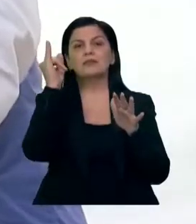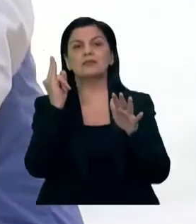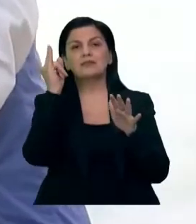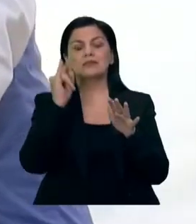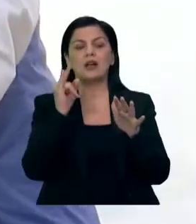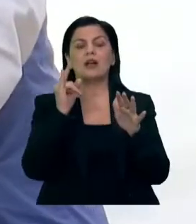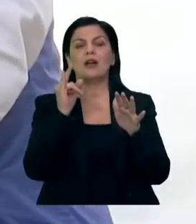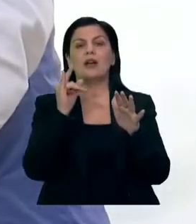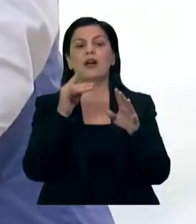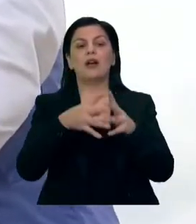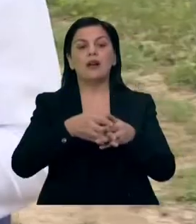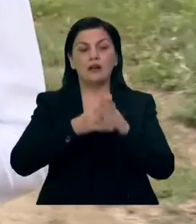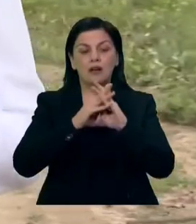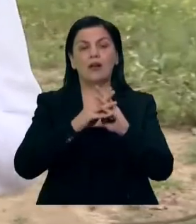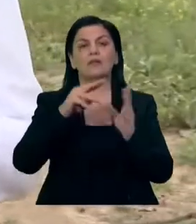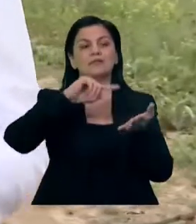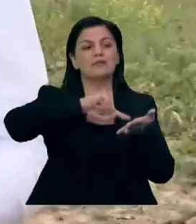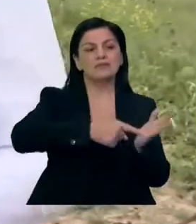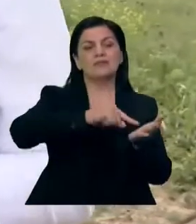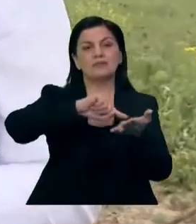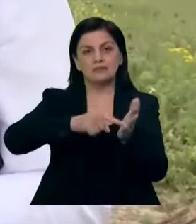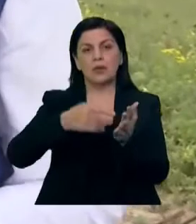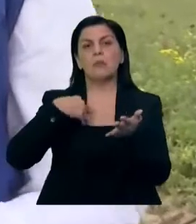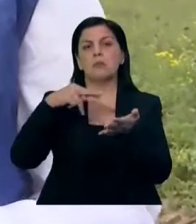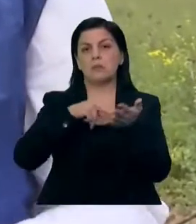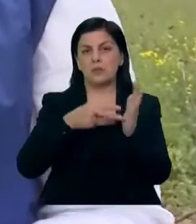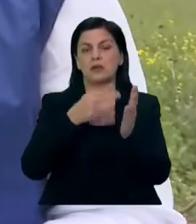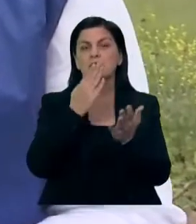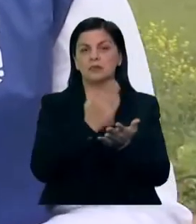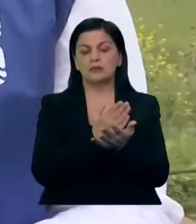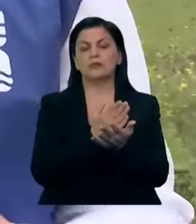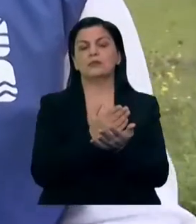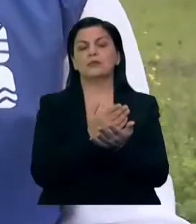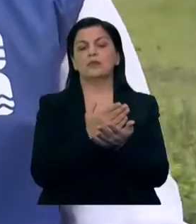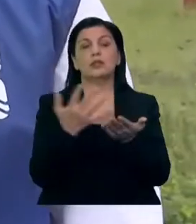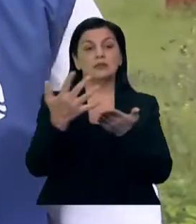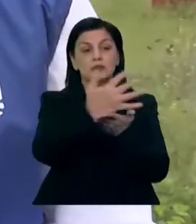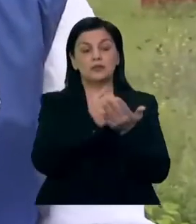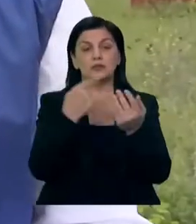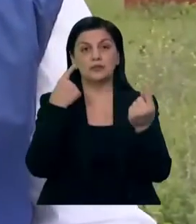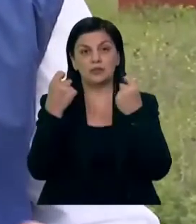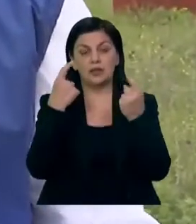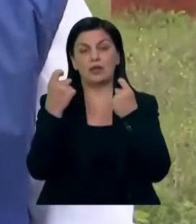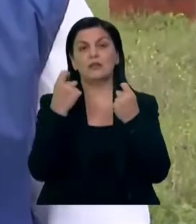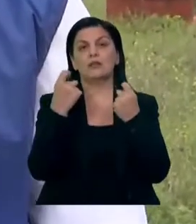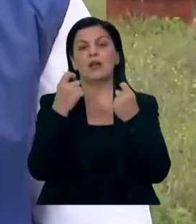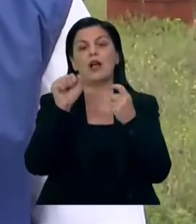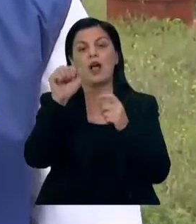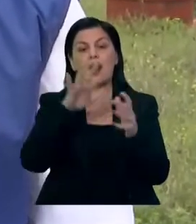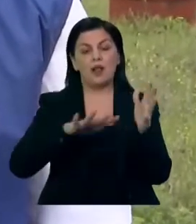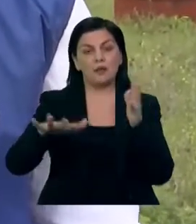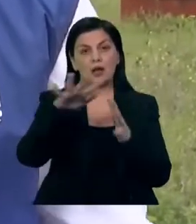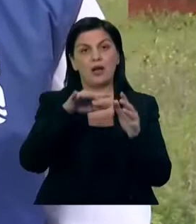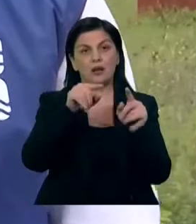da planlaşdırılırıq və əldə alınan məlumatlar Qarabağda digər sahələr